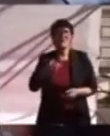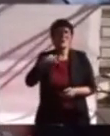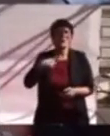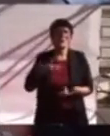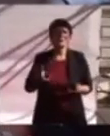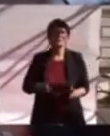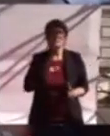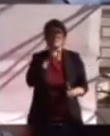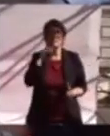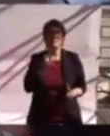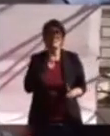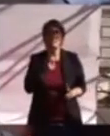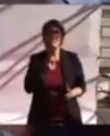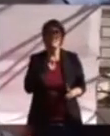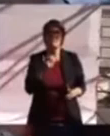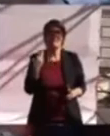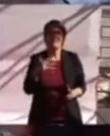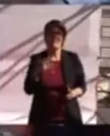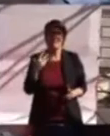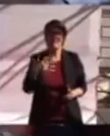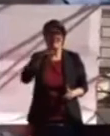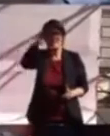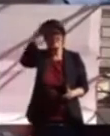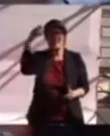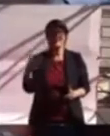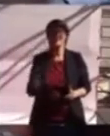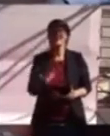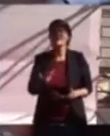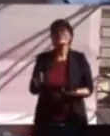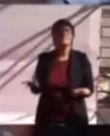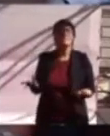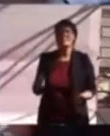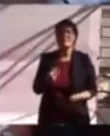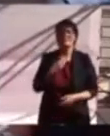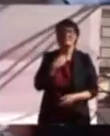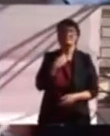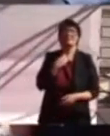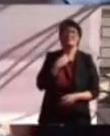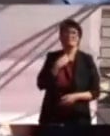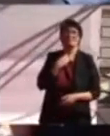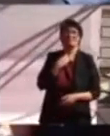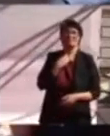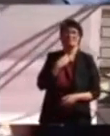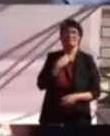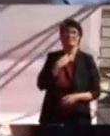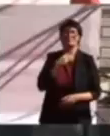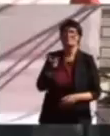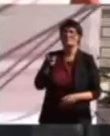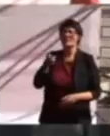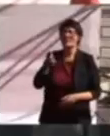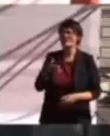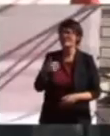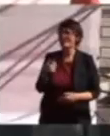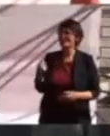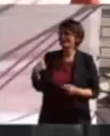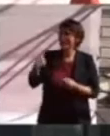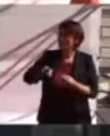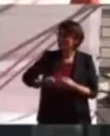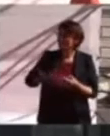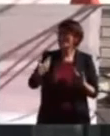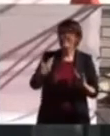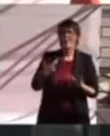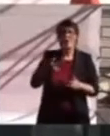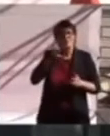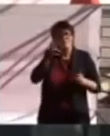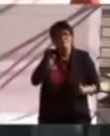un costo ma è un costo che è necessario indispensabile perché non possiamo vanificare i sacrifici straordinari che abbiamo